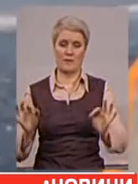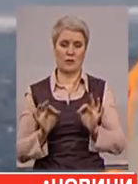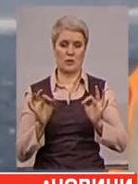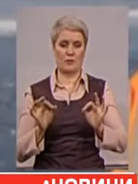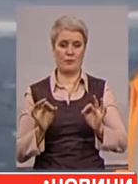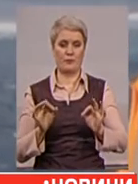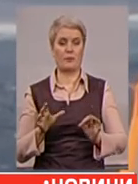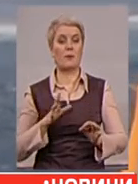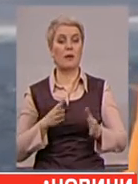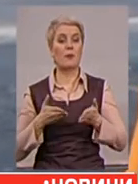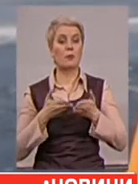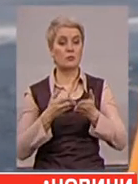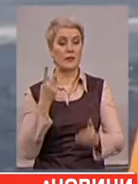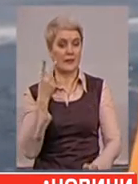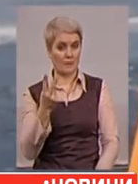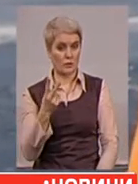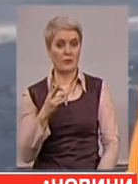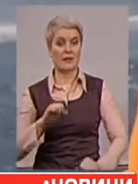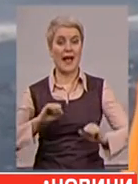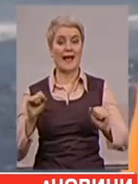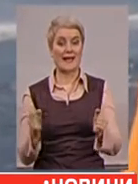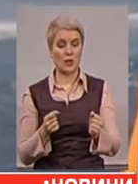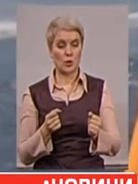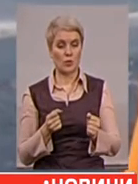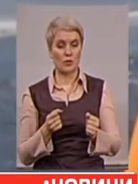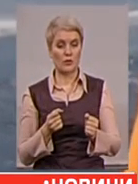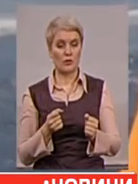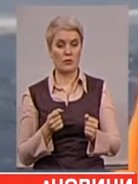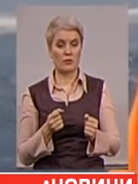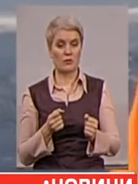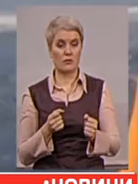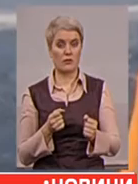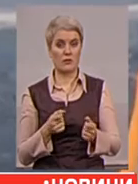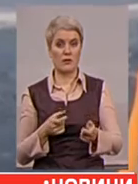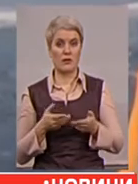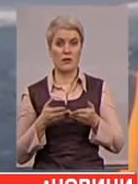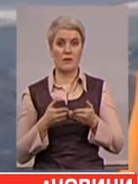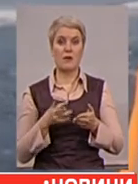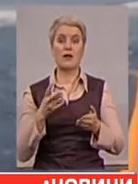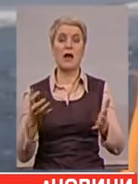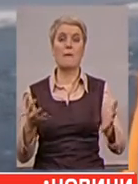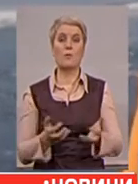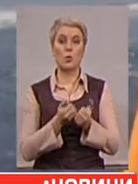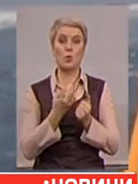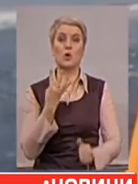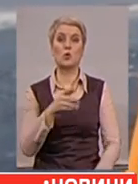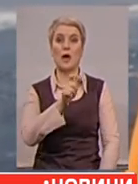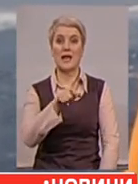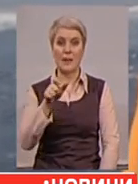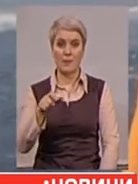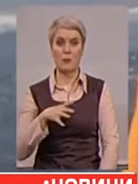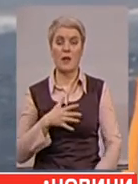Пустили два рятувальних човни на кригу і вирішили на порятунок чотирьох рибалок, які знаходилися